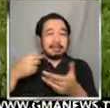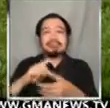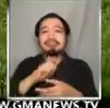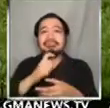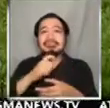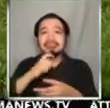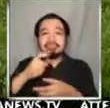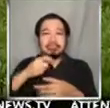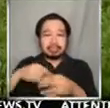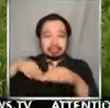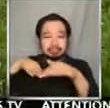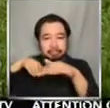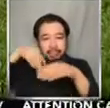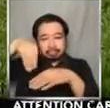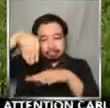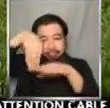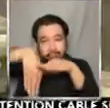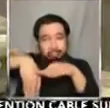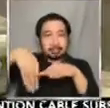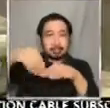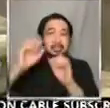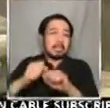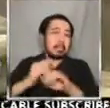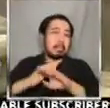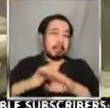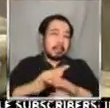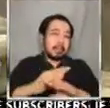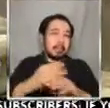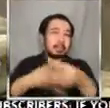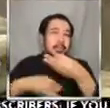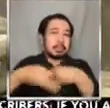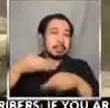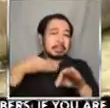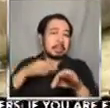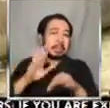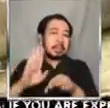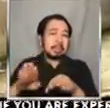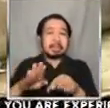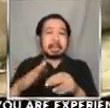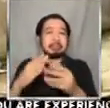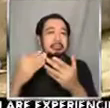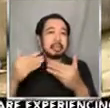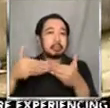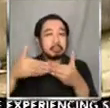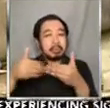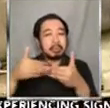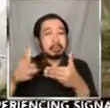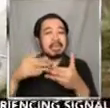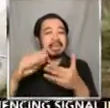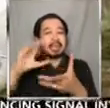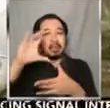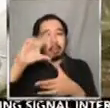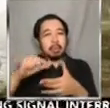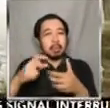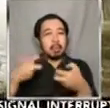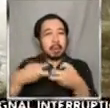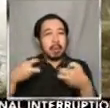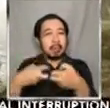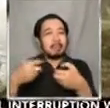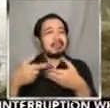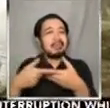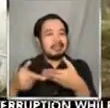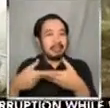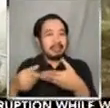plates na magsisilbing harang na pansamantalang pamalit sa nabutas at umimpis na inflatable rubber gate ng dam. May